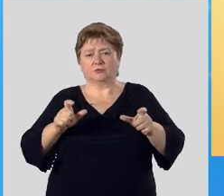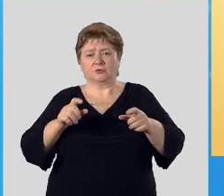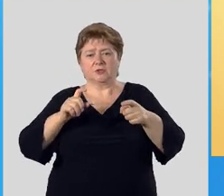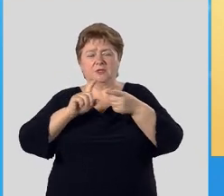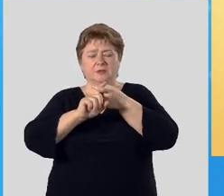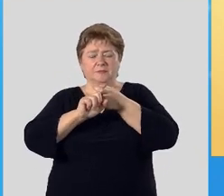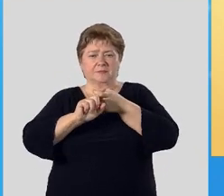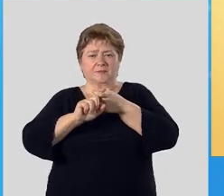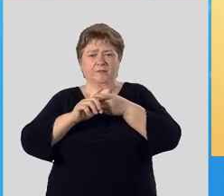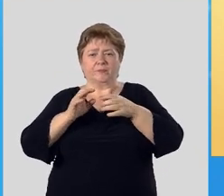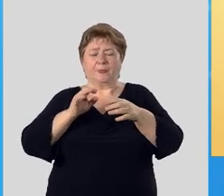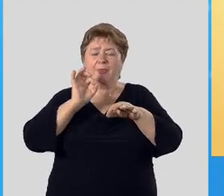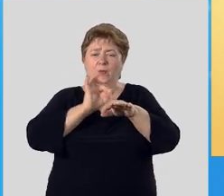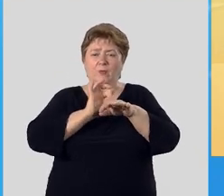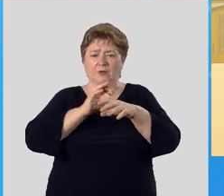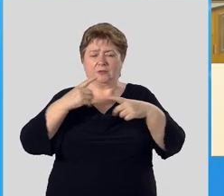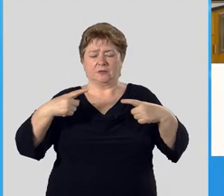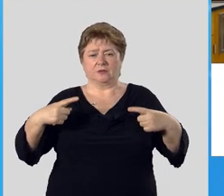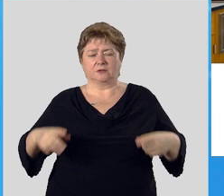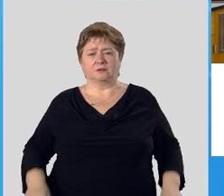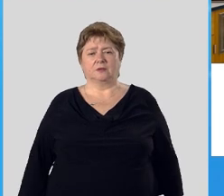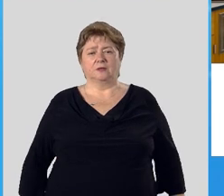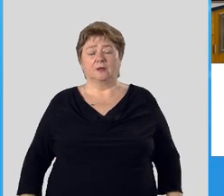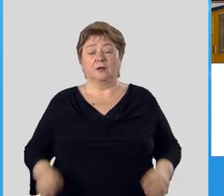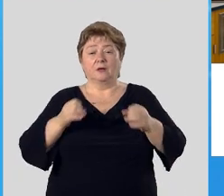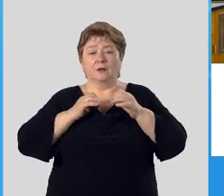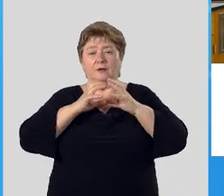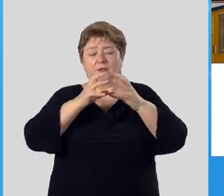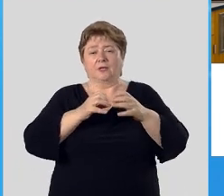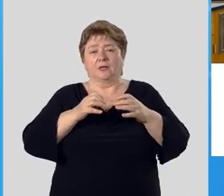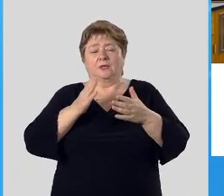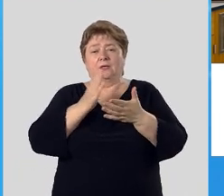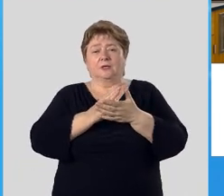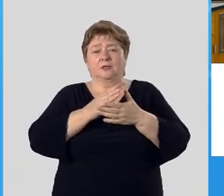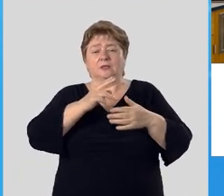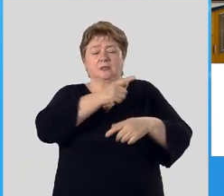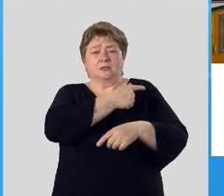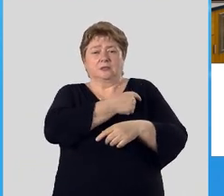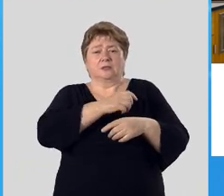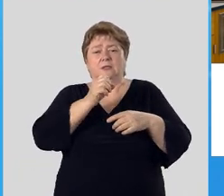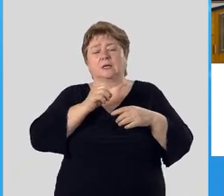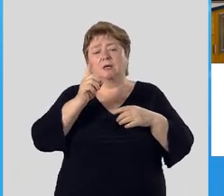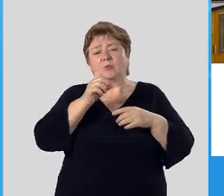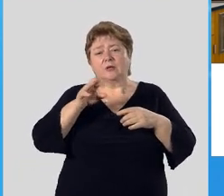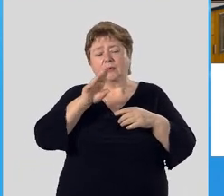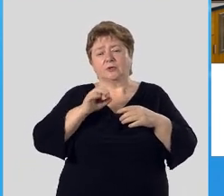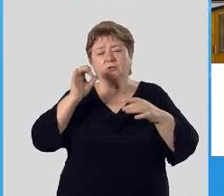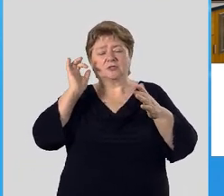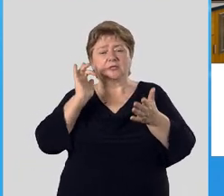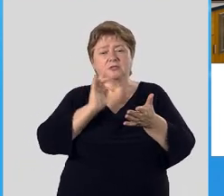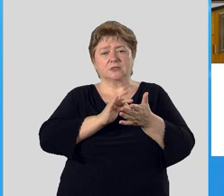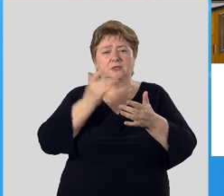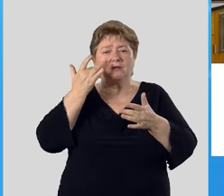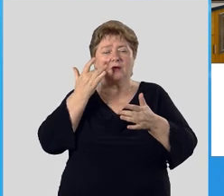инфекционными болезнями стране действует санитарно-эпидемиологические центры